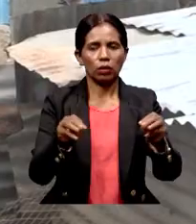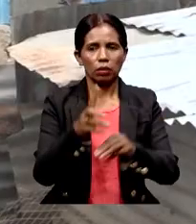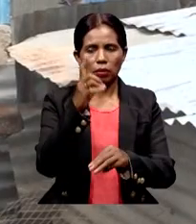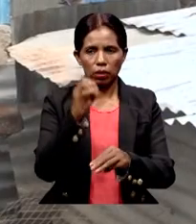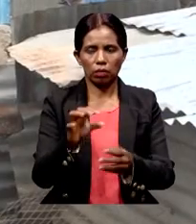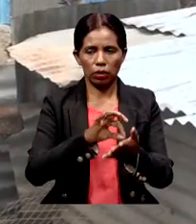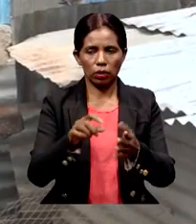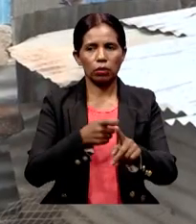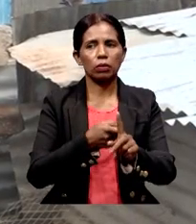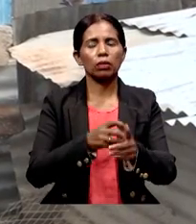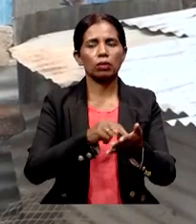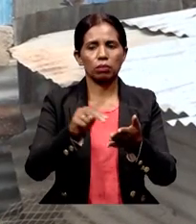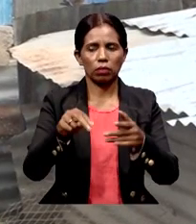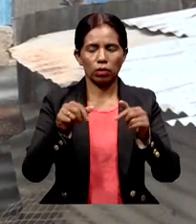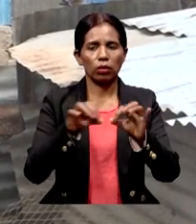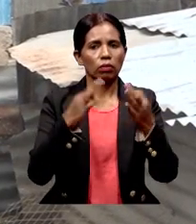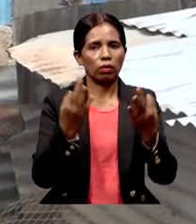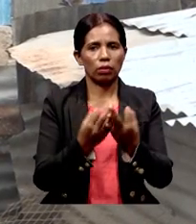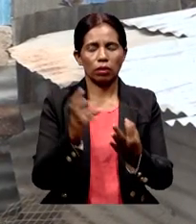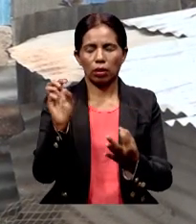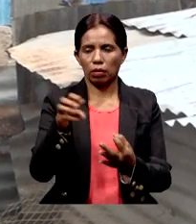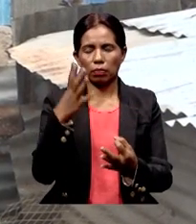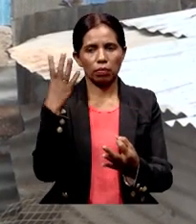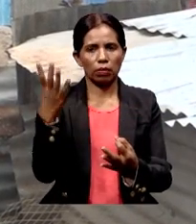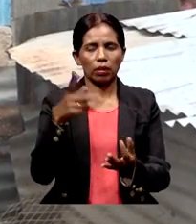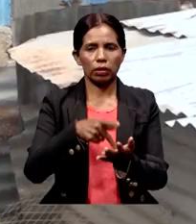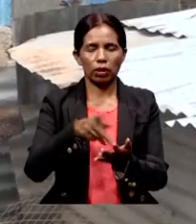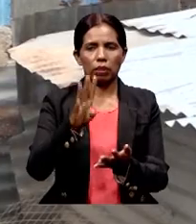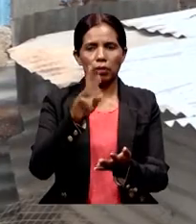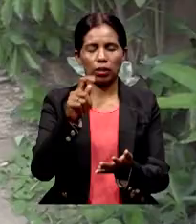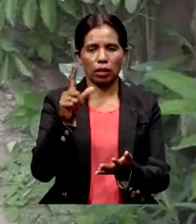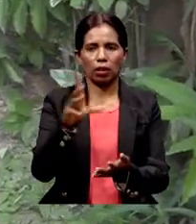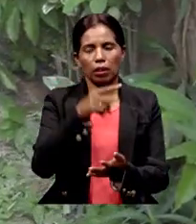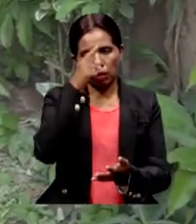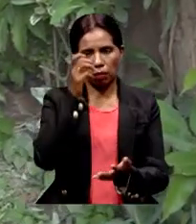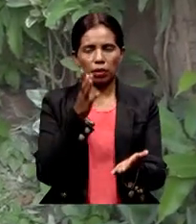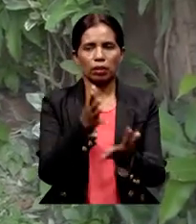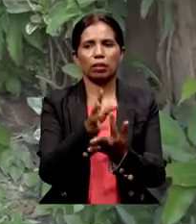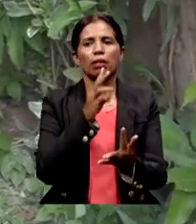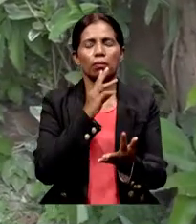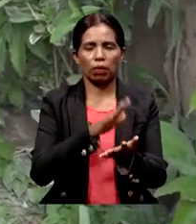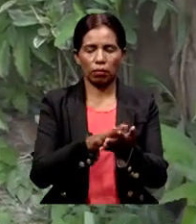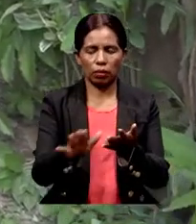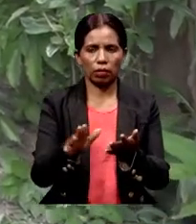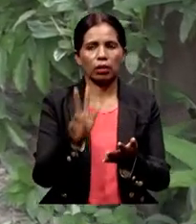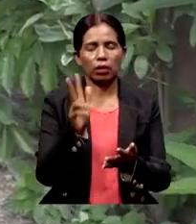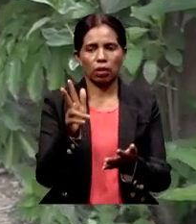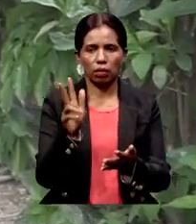Husi numerune umakain rihun sanlu resin hat makselu ba BTLP tambah sesu ona bemos no rihun tolu